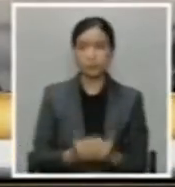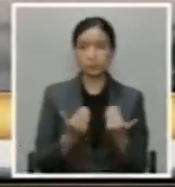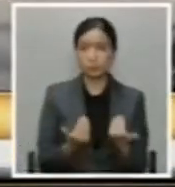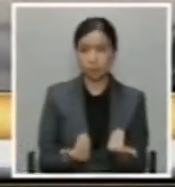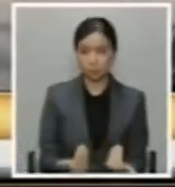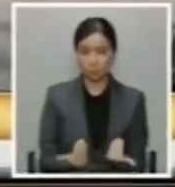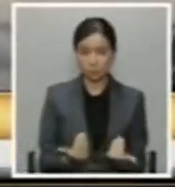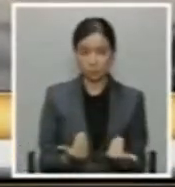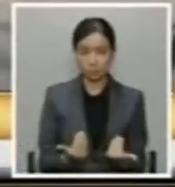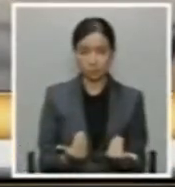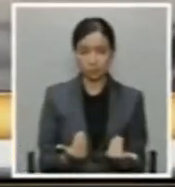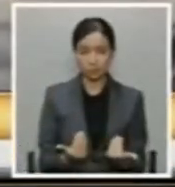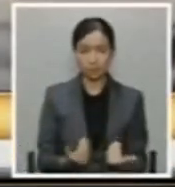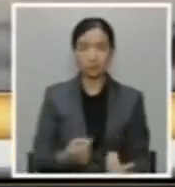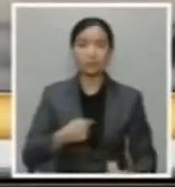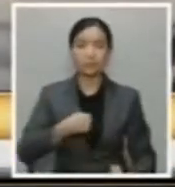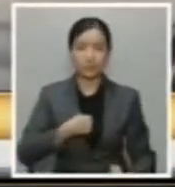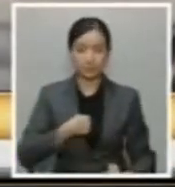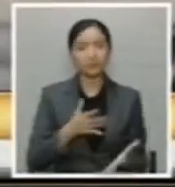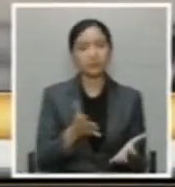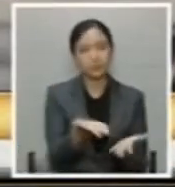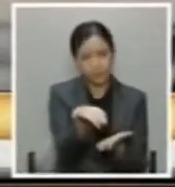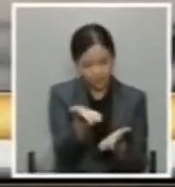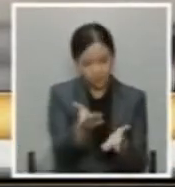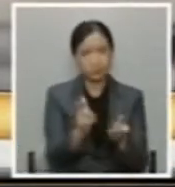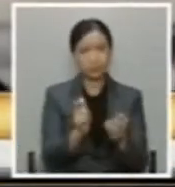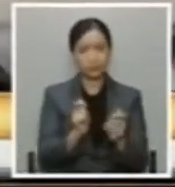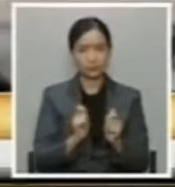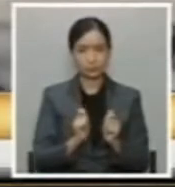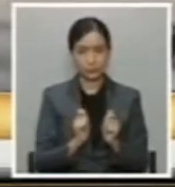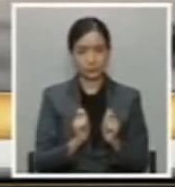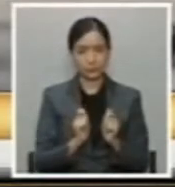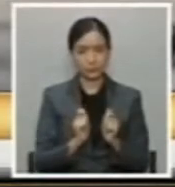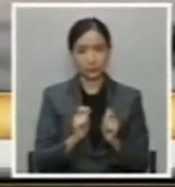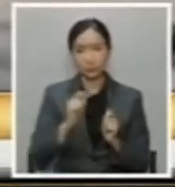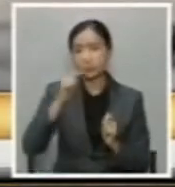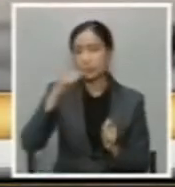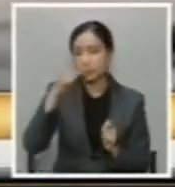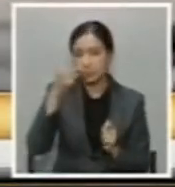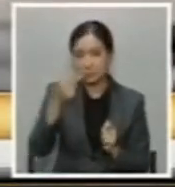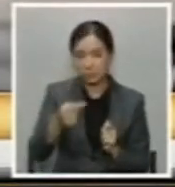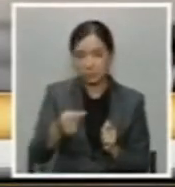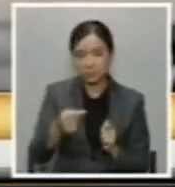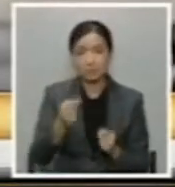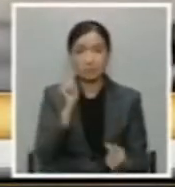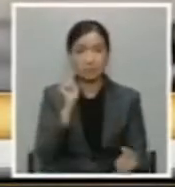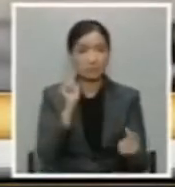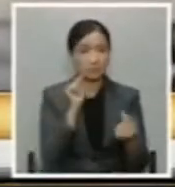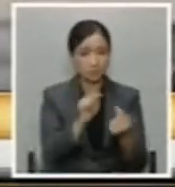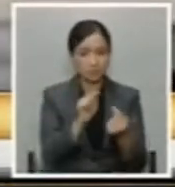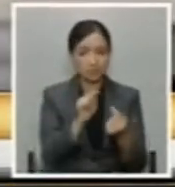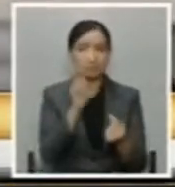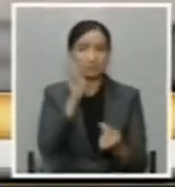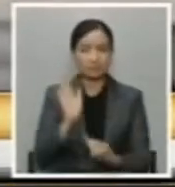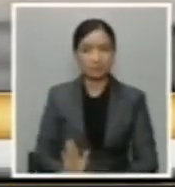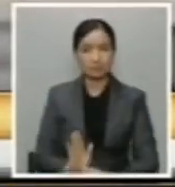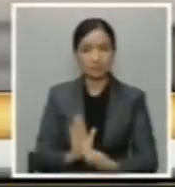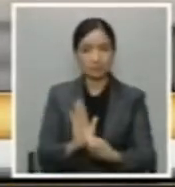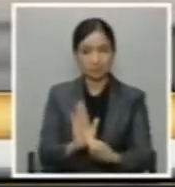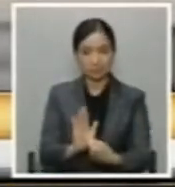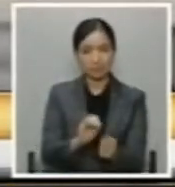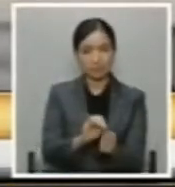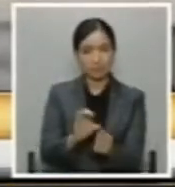นี้ผมจะขออนุญาตนะครับที่จะพูดถึงข้อเสนอแนะ